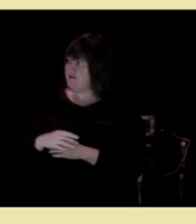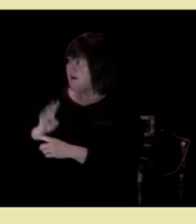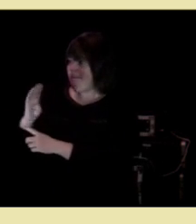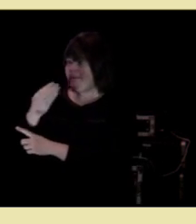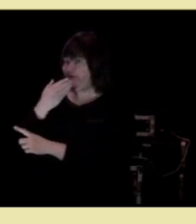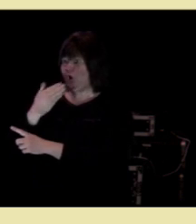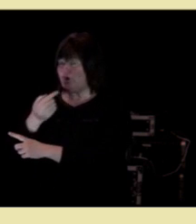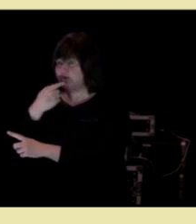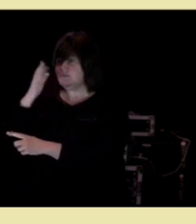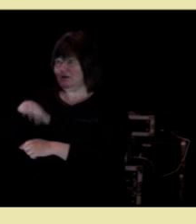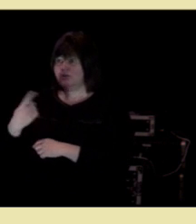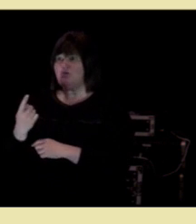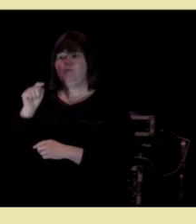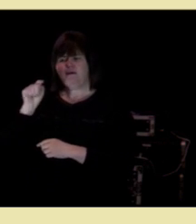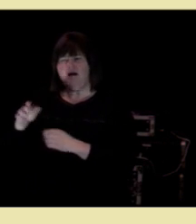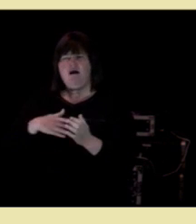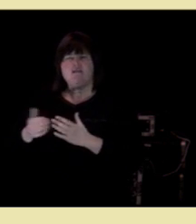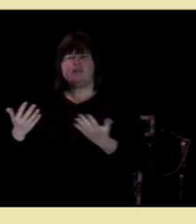om å flytte makt.